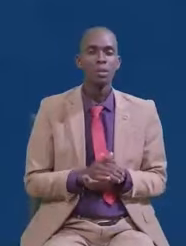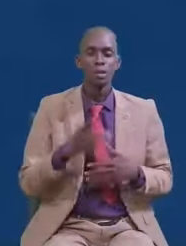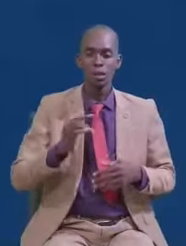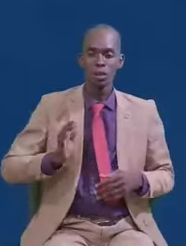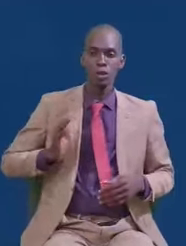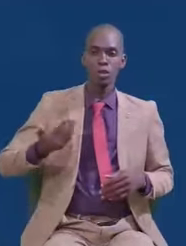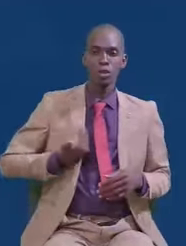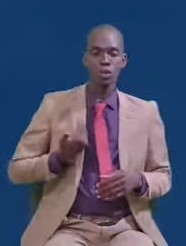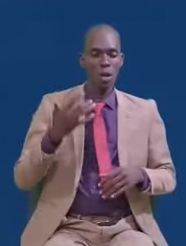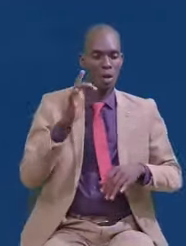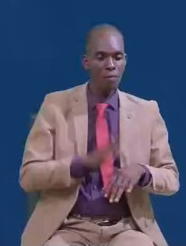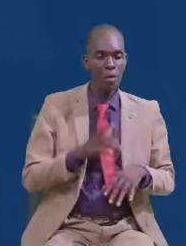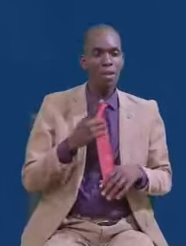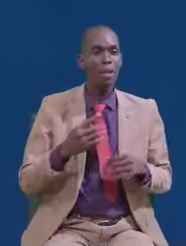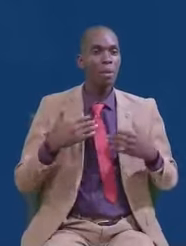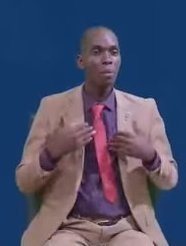L'âme affecte le corps.